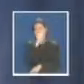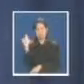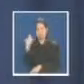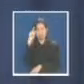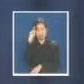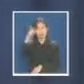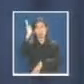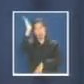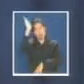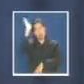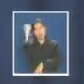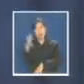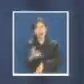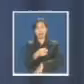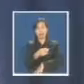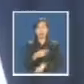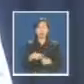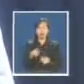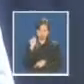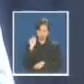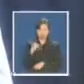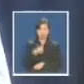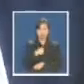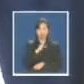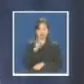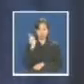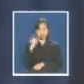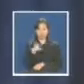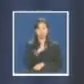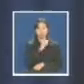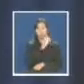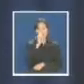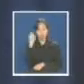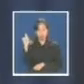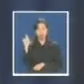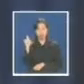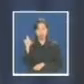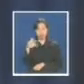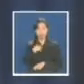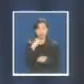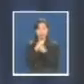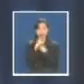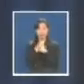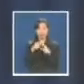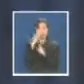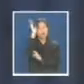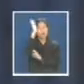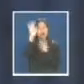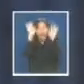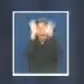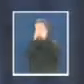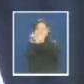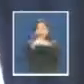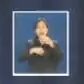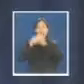ไปพูดปาฐกถาเยอะนะครับผมก็พูดตรงๆว่าส่วนใหญ่งานที่ผมทำเนี่ยตอนนั้นเนี่ยเหมือนกับเป็นของแถมครับผม